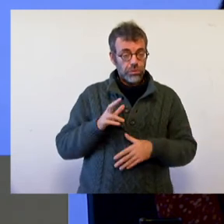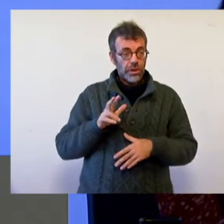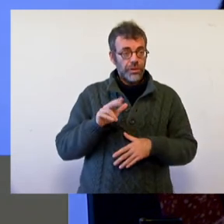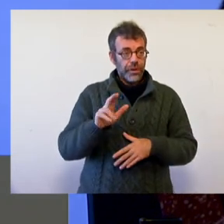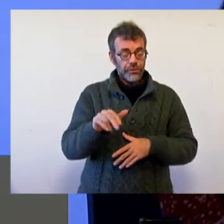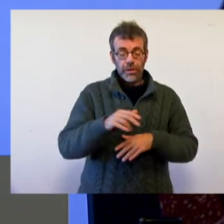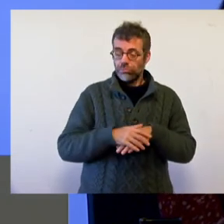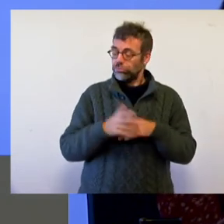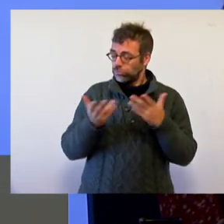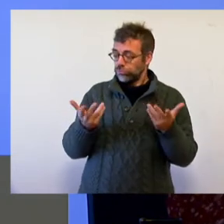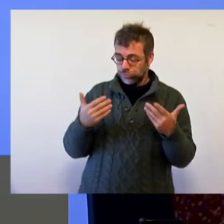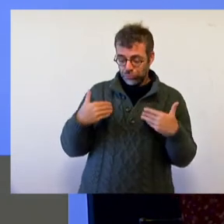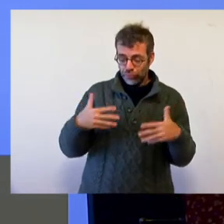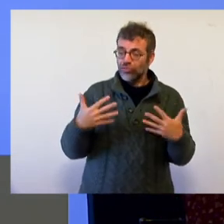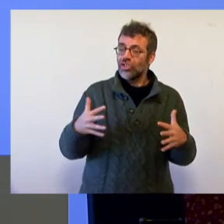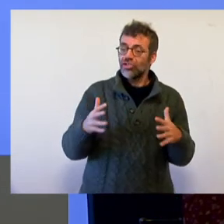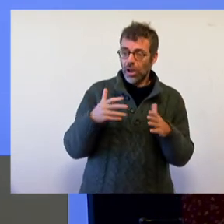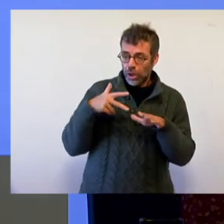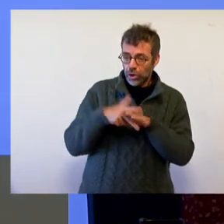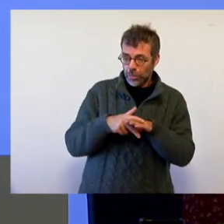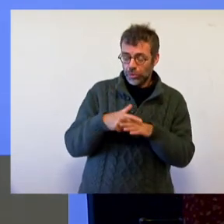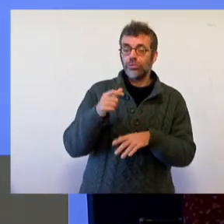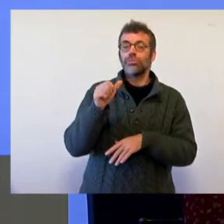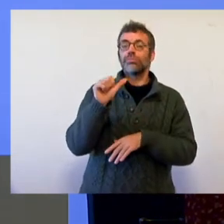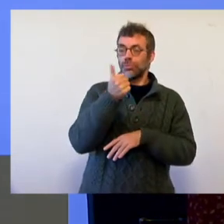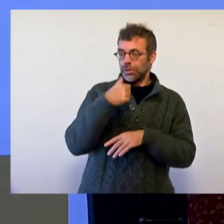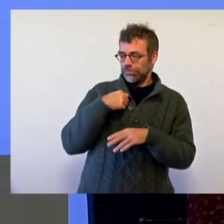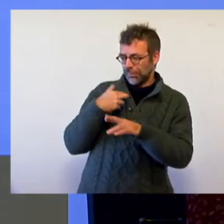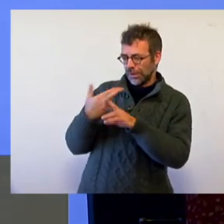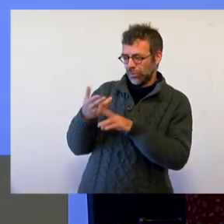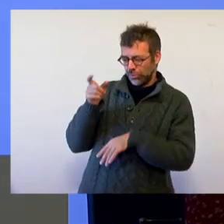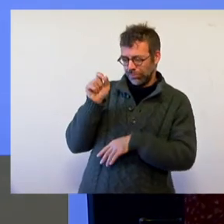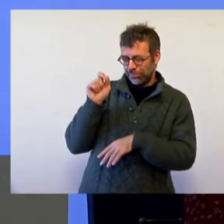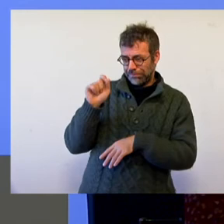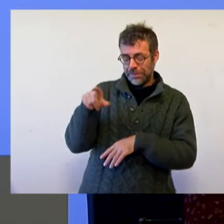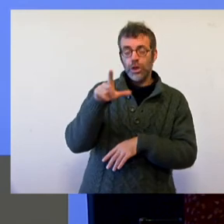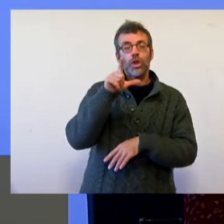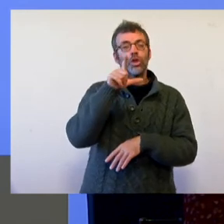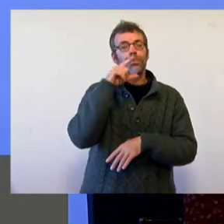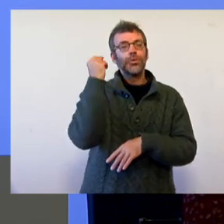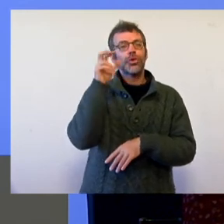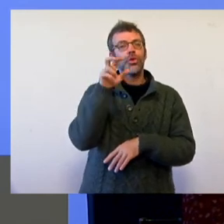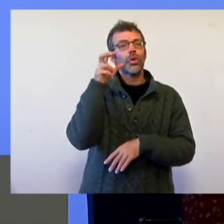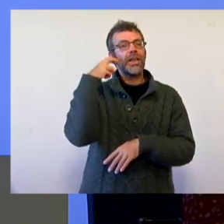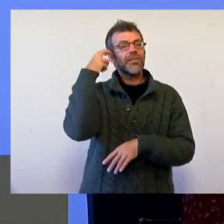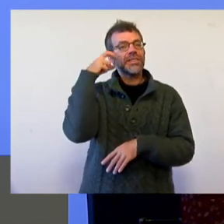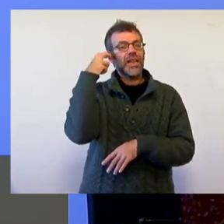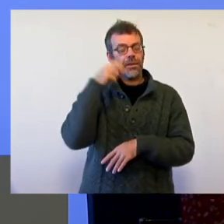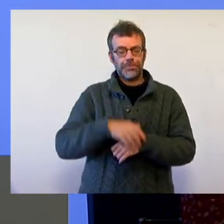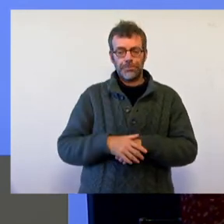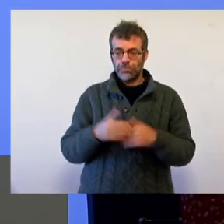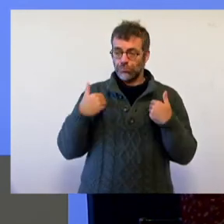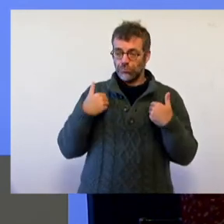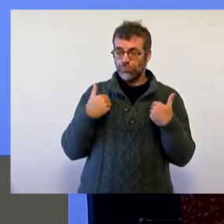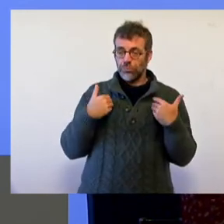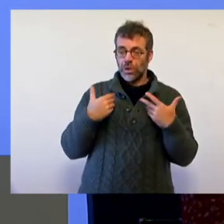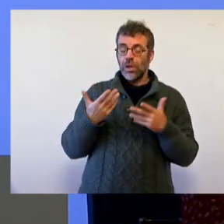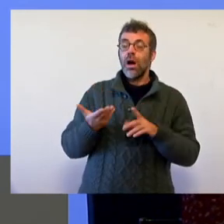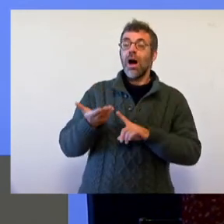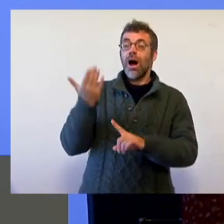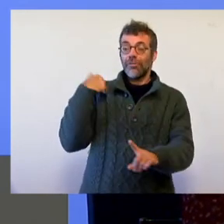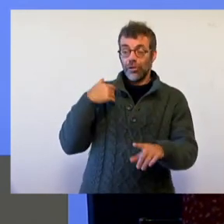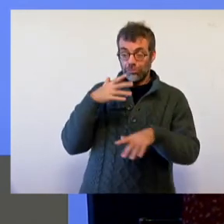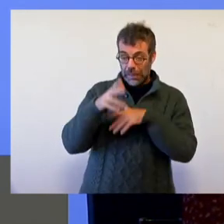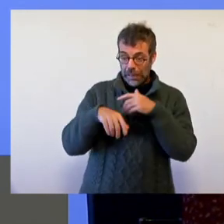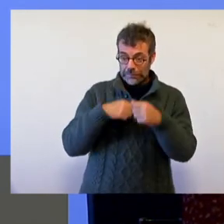illustrations. D'abord à M. Levita, je voudrais le dire, je n'étais pas né du temps des Trente